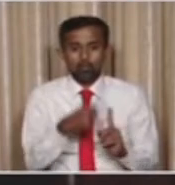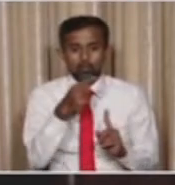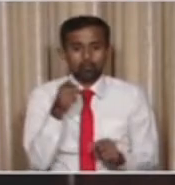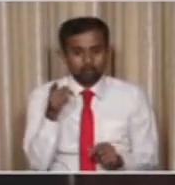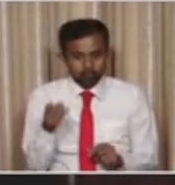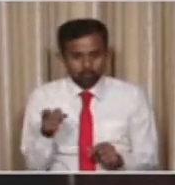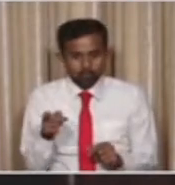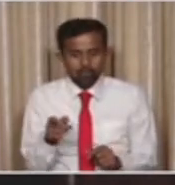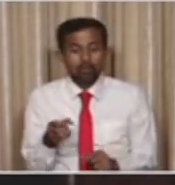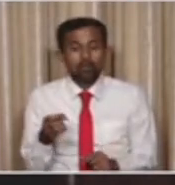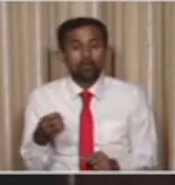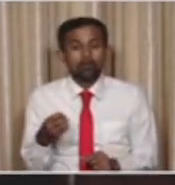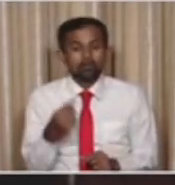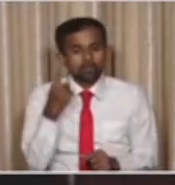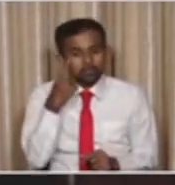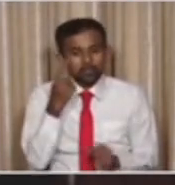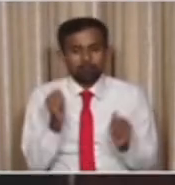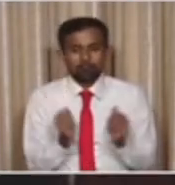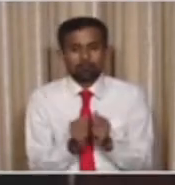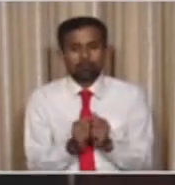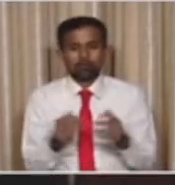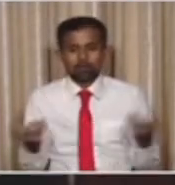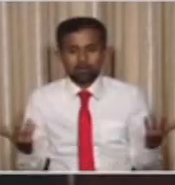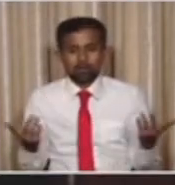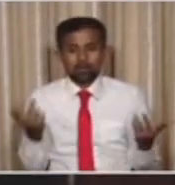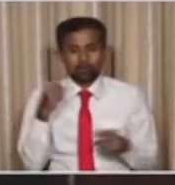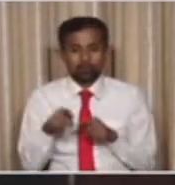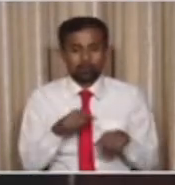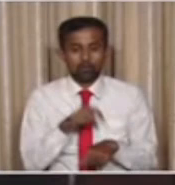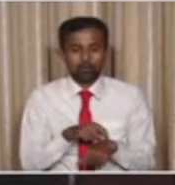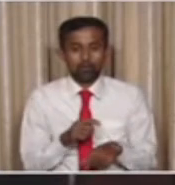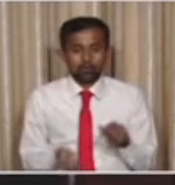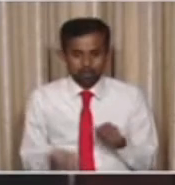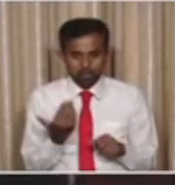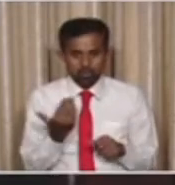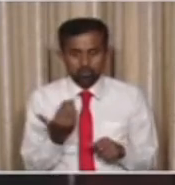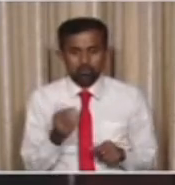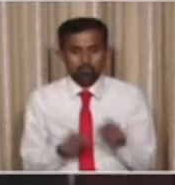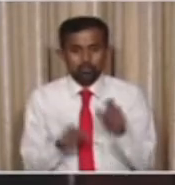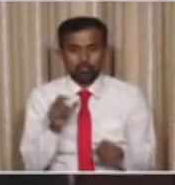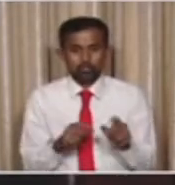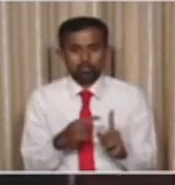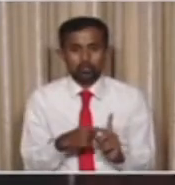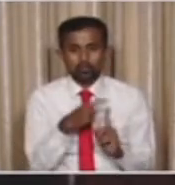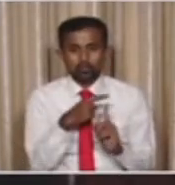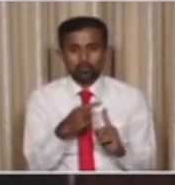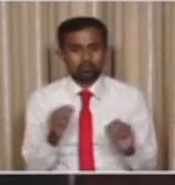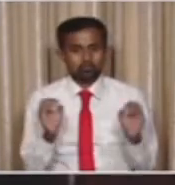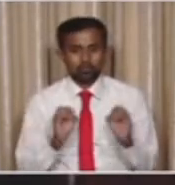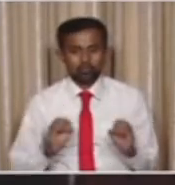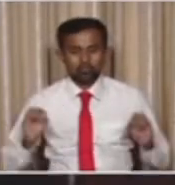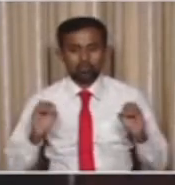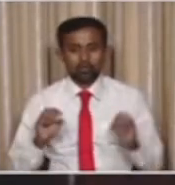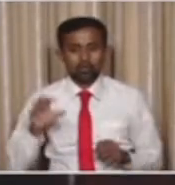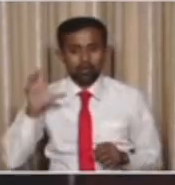වෙනුවෙන් අපි කවදාවත් හිතලා වැඩ කරලා නැහැ. එහෙම යුගයකට අපි ගමන් කරන්න ඕනේ. අපි මිනිස්සු සංවර්ධනය කරන්නේ නැතුව